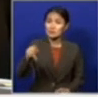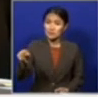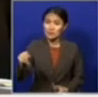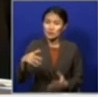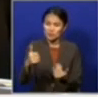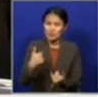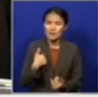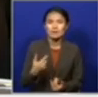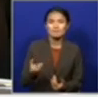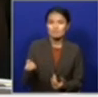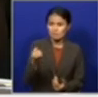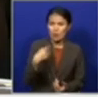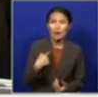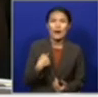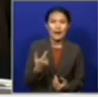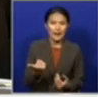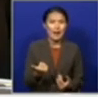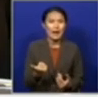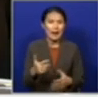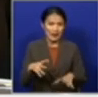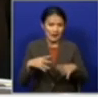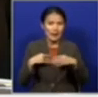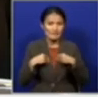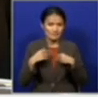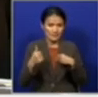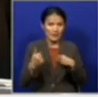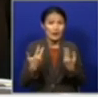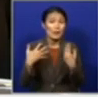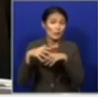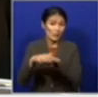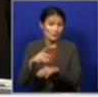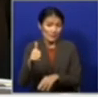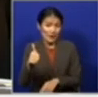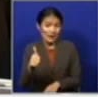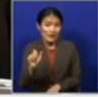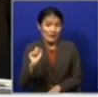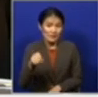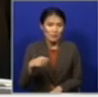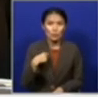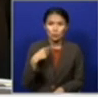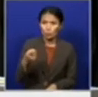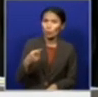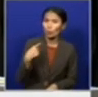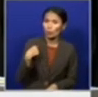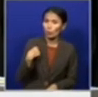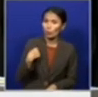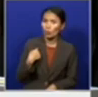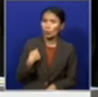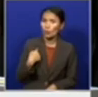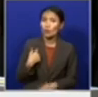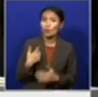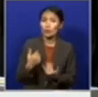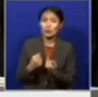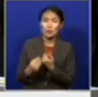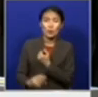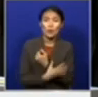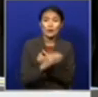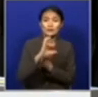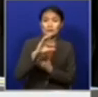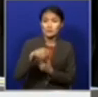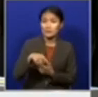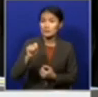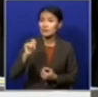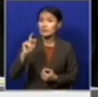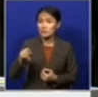วมเมื่อไทยค่ะได้ยื่นเจตจำนงเข้าร่วม CPTPP ค่ะเป็นผลให้สมาชิก